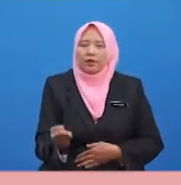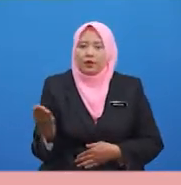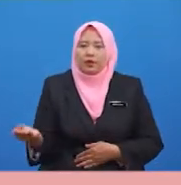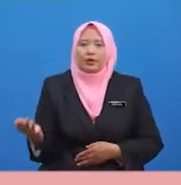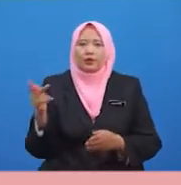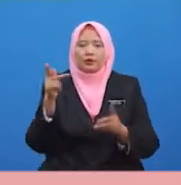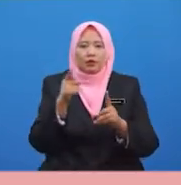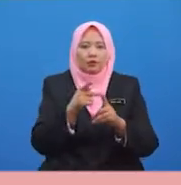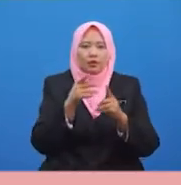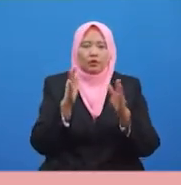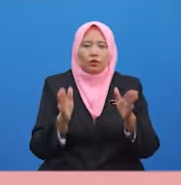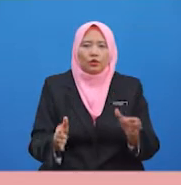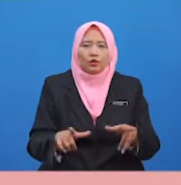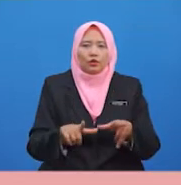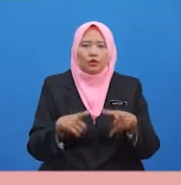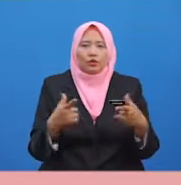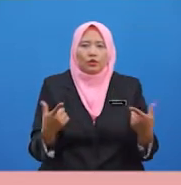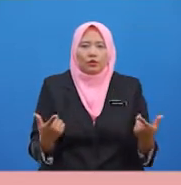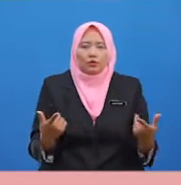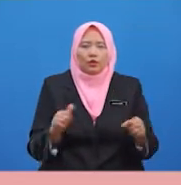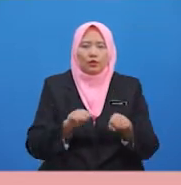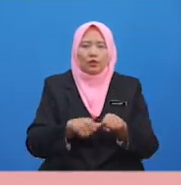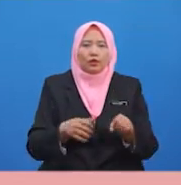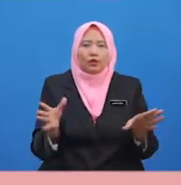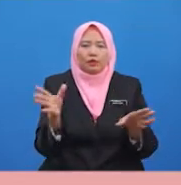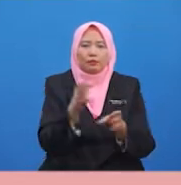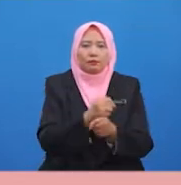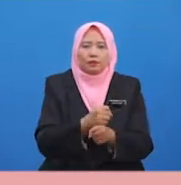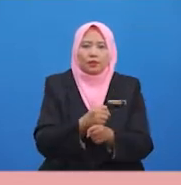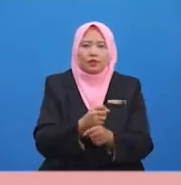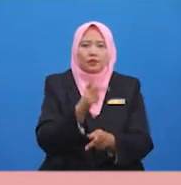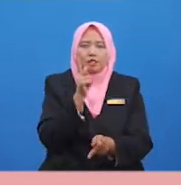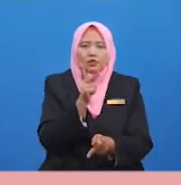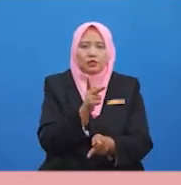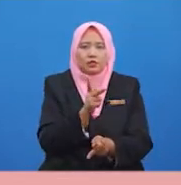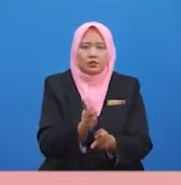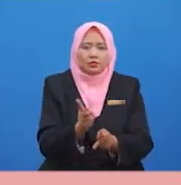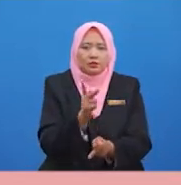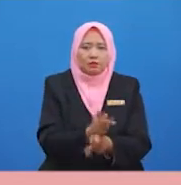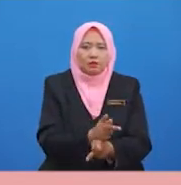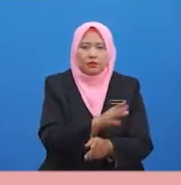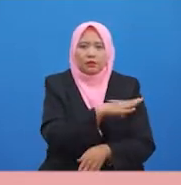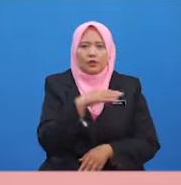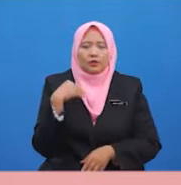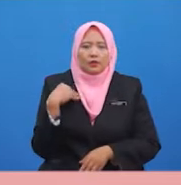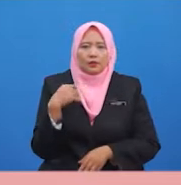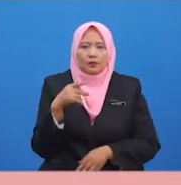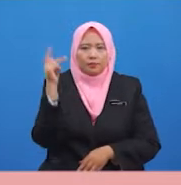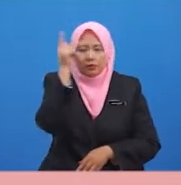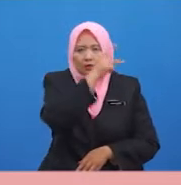kepada orang lain agar dapat disimpan dan dipelihara seperti yang